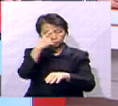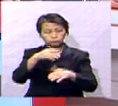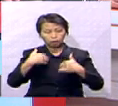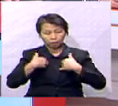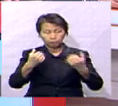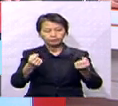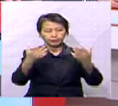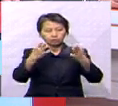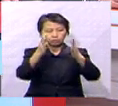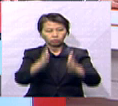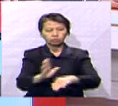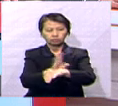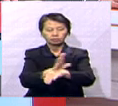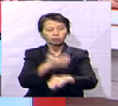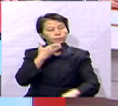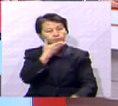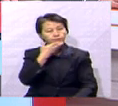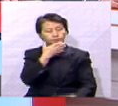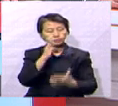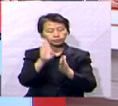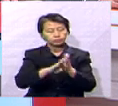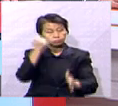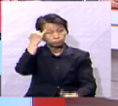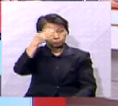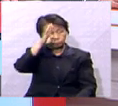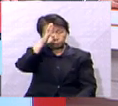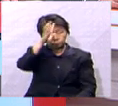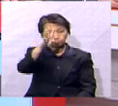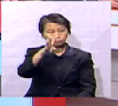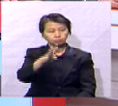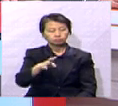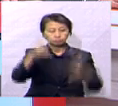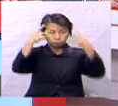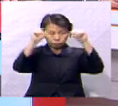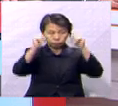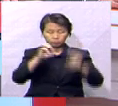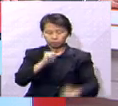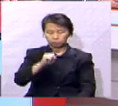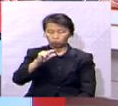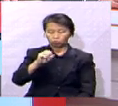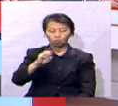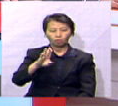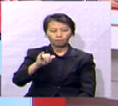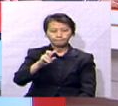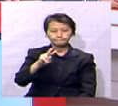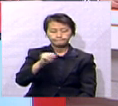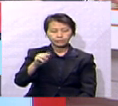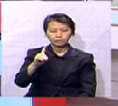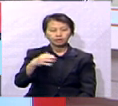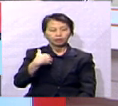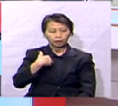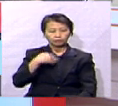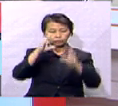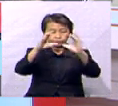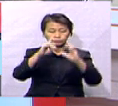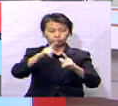melahirkan lebih ramai usahawan muda berinovasi. Presidennya Dato' S. Gopintah yakin program yang bakal diadakan secara